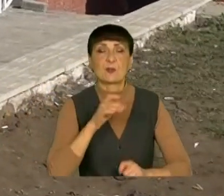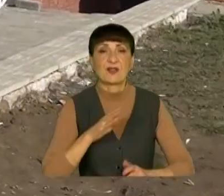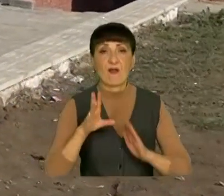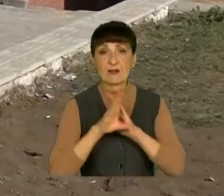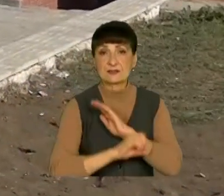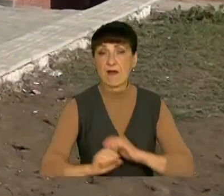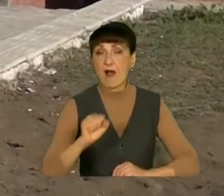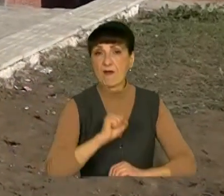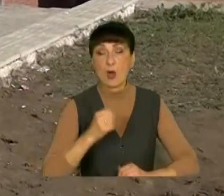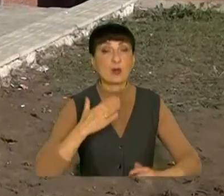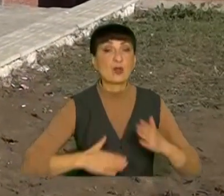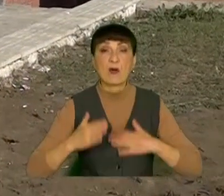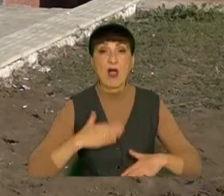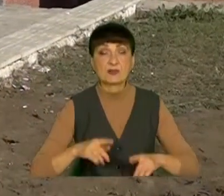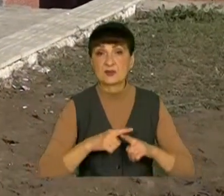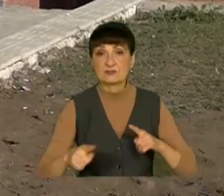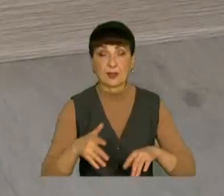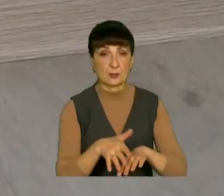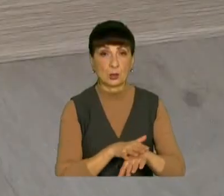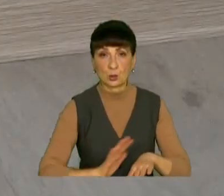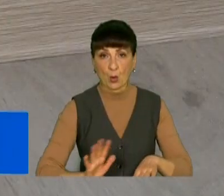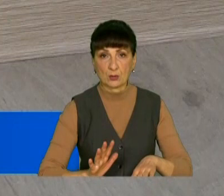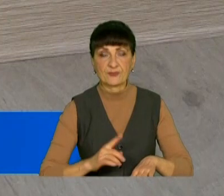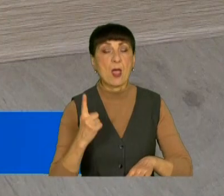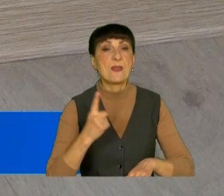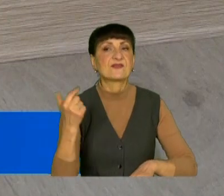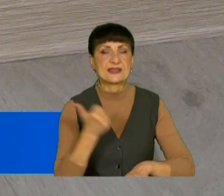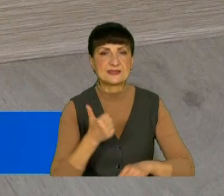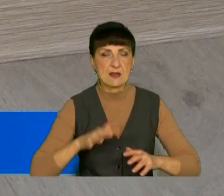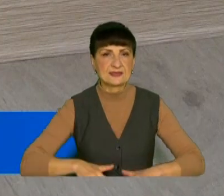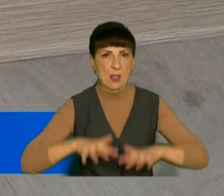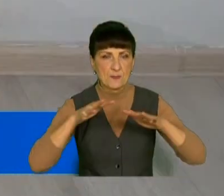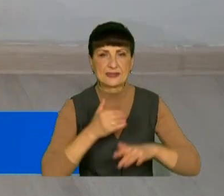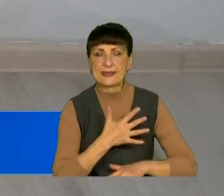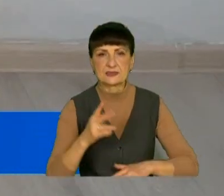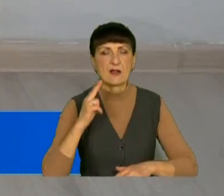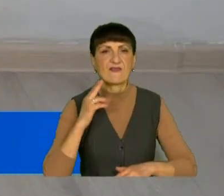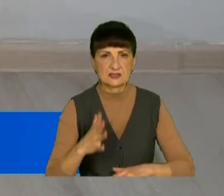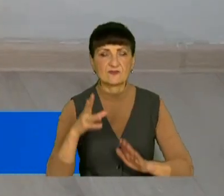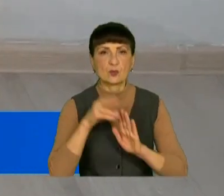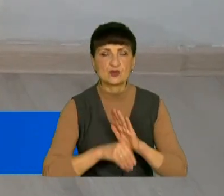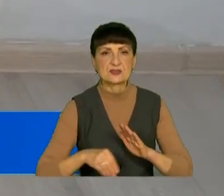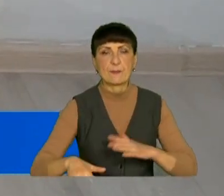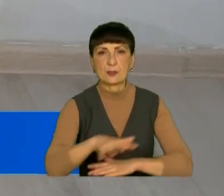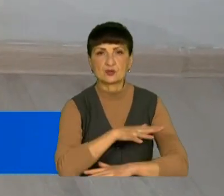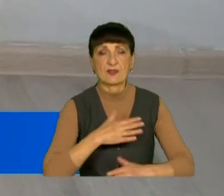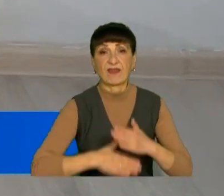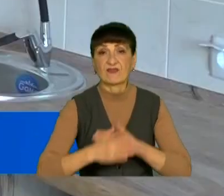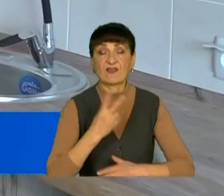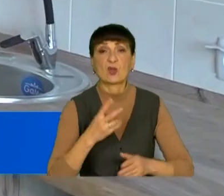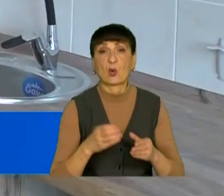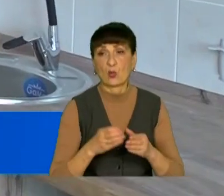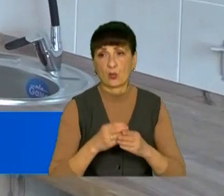августа, однако радость от заселения продлилась недолго. В первую же неделю затопило несколько квартир, в том числе жилое помещение инвалида второй